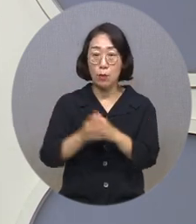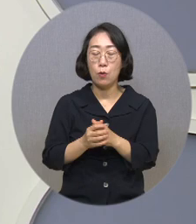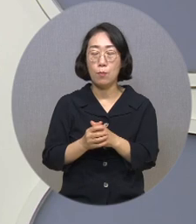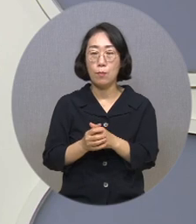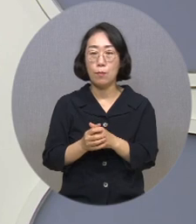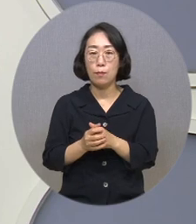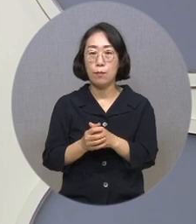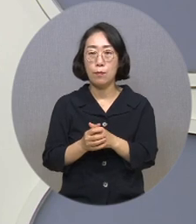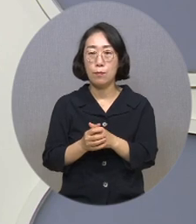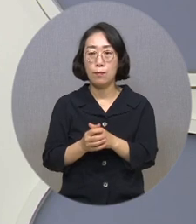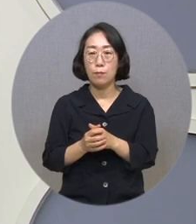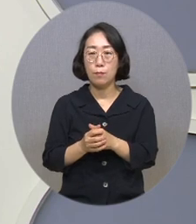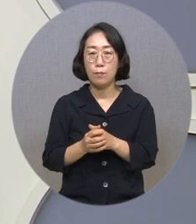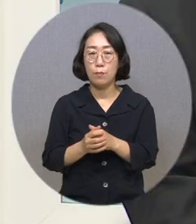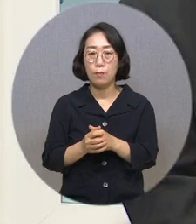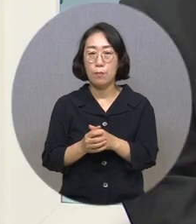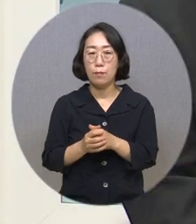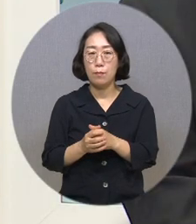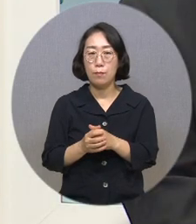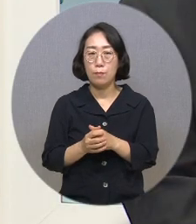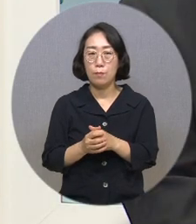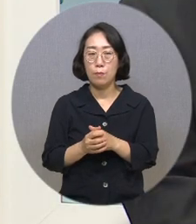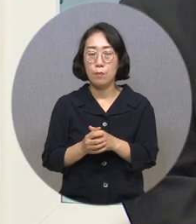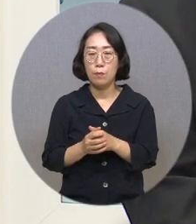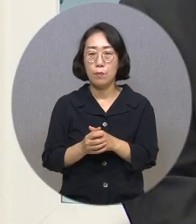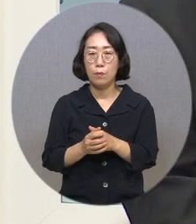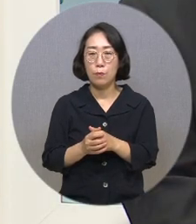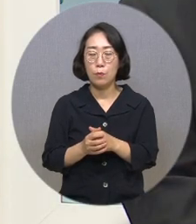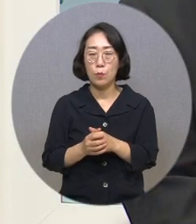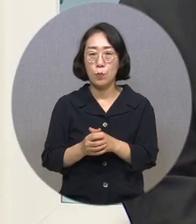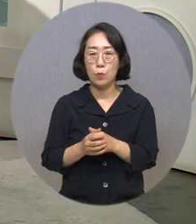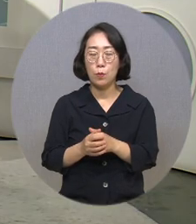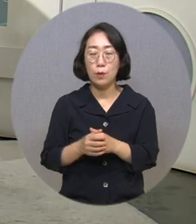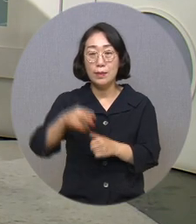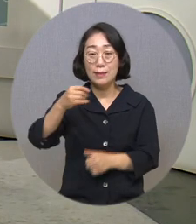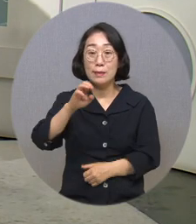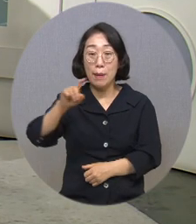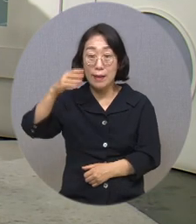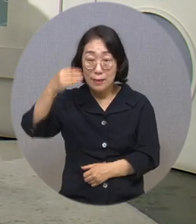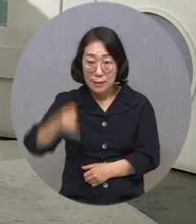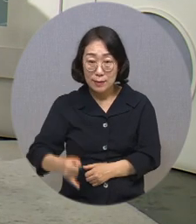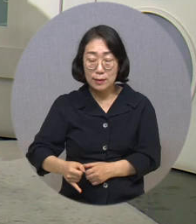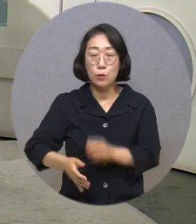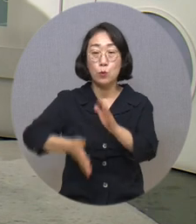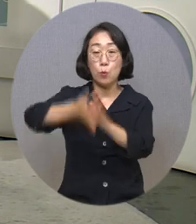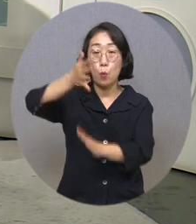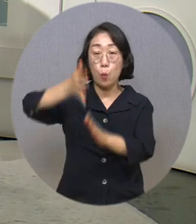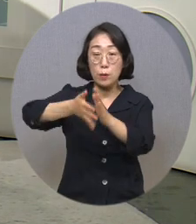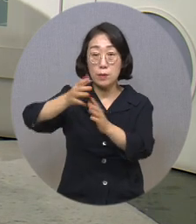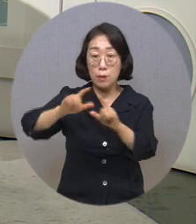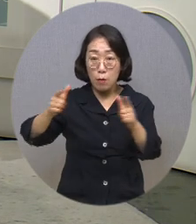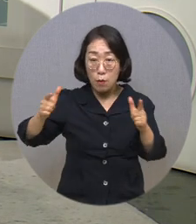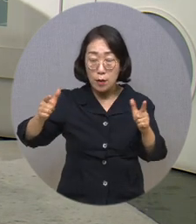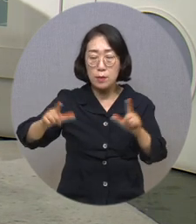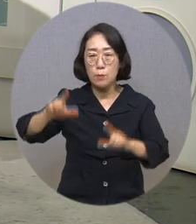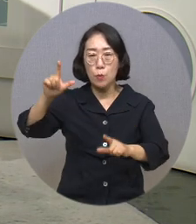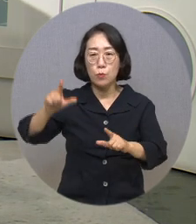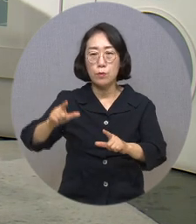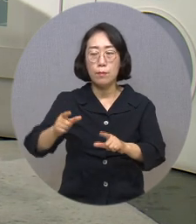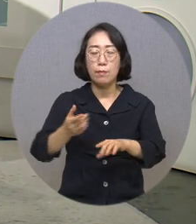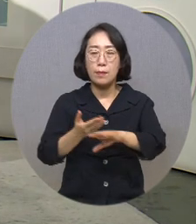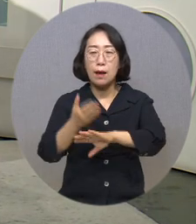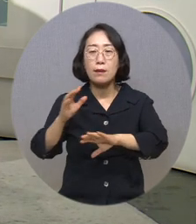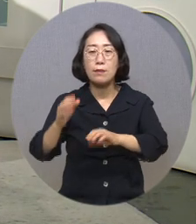같은 경우는 이제 스마트 시티라 스마트 도시 이런 걸 만들어서 외국에 수출하는 거. 그러니까 저는 안타까운 게